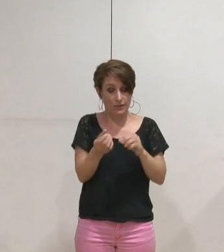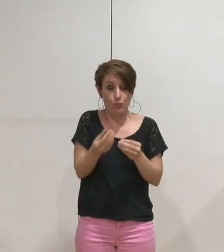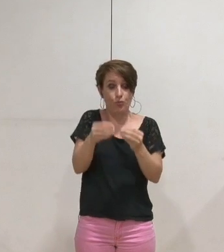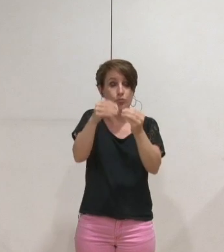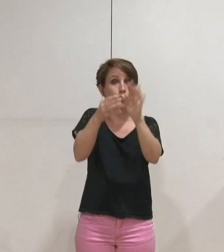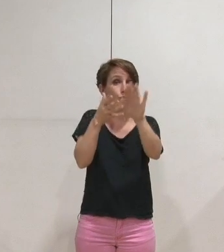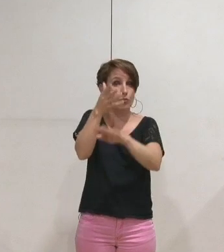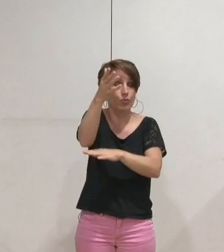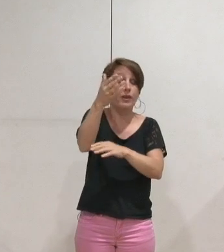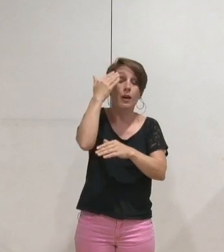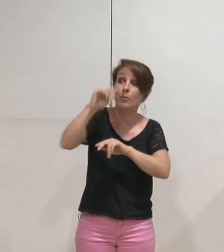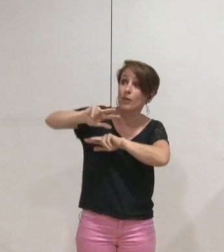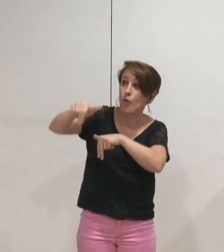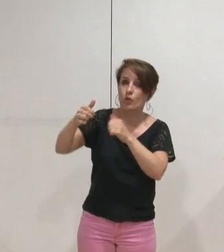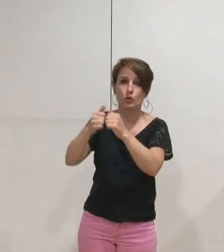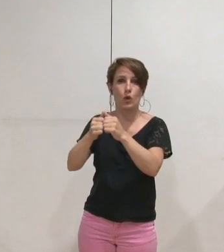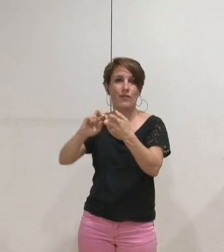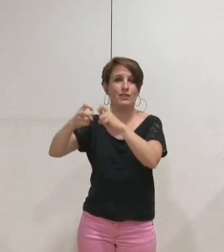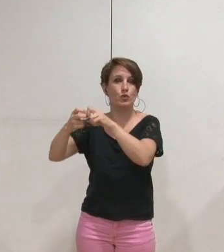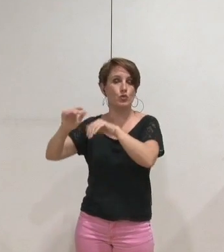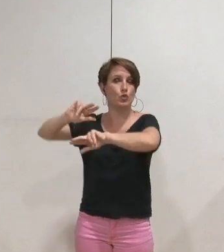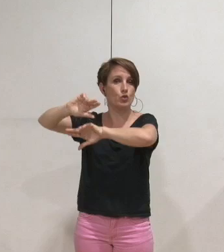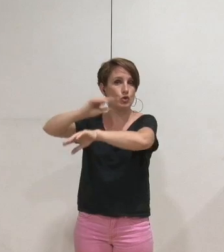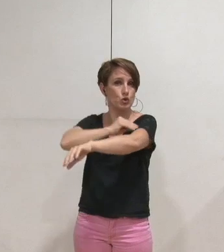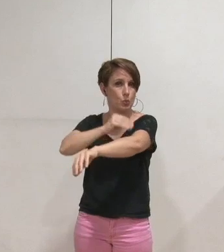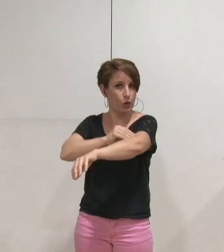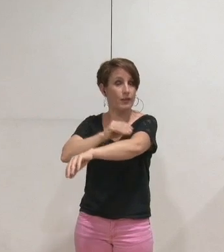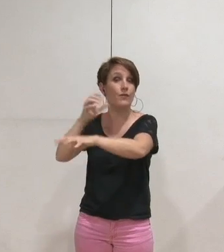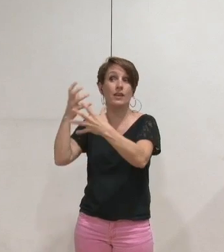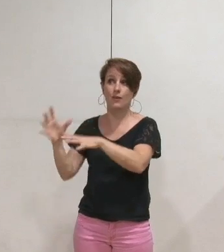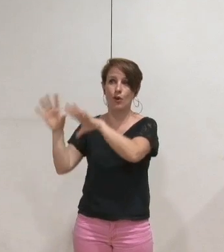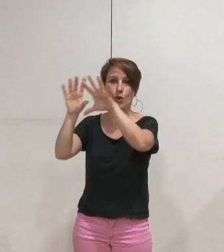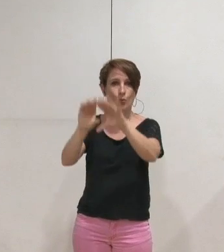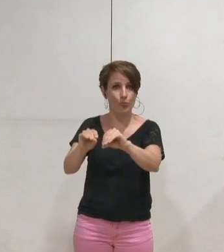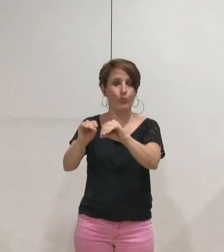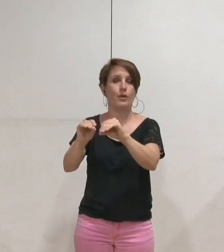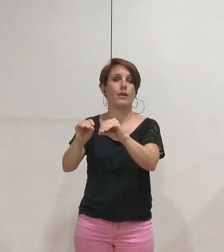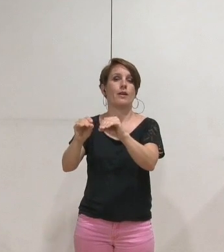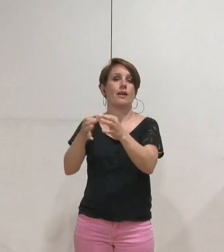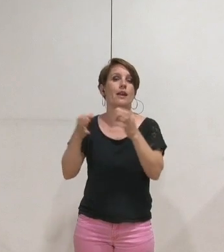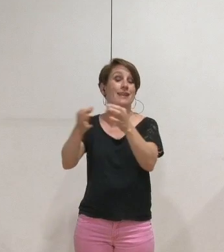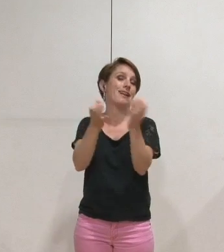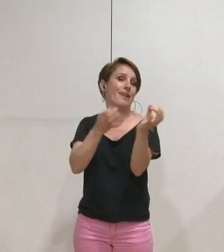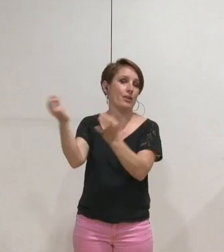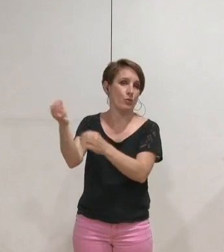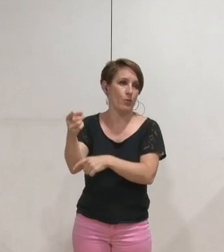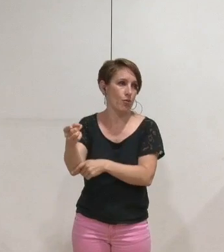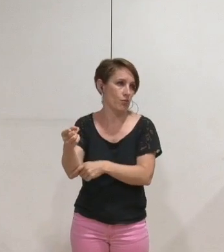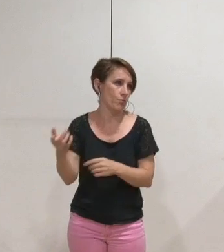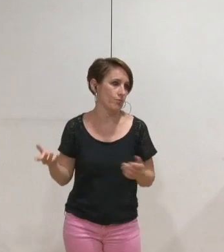cadre de convention avec des structures notamment sportives qui pourraent être amené à l'utilisation de l'équipement de façon régulière donc il s'agit de ne